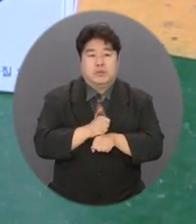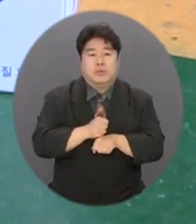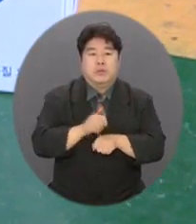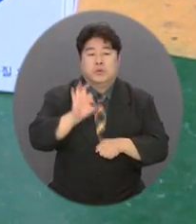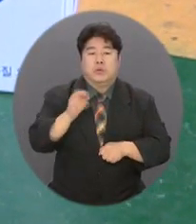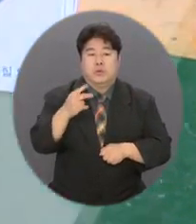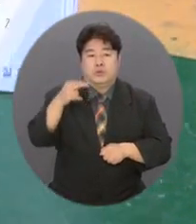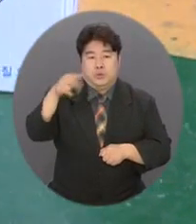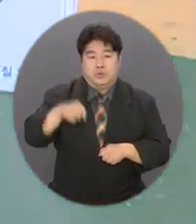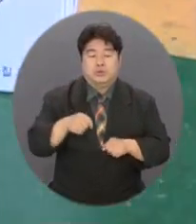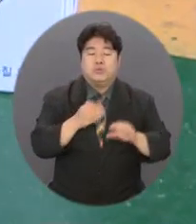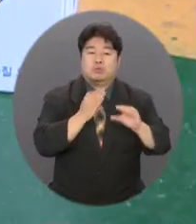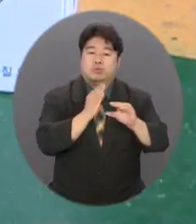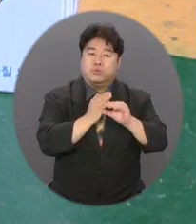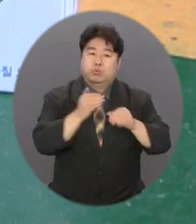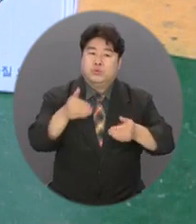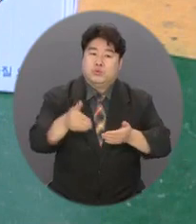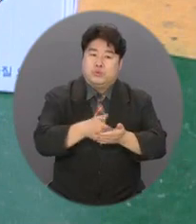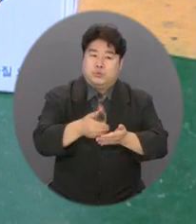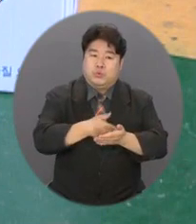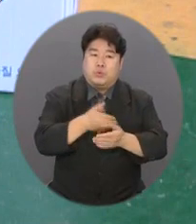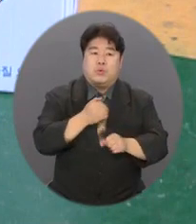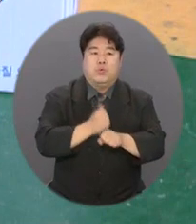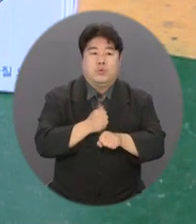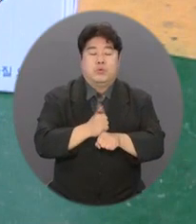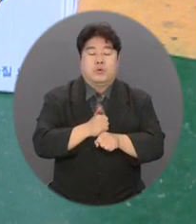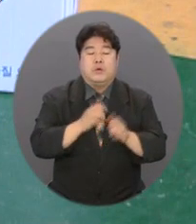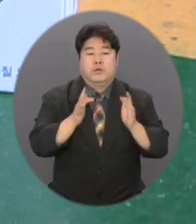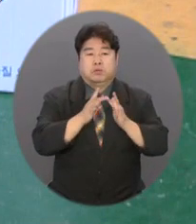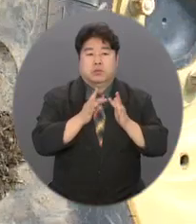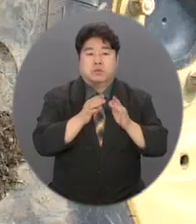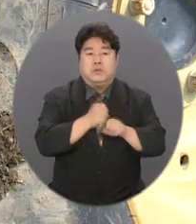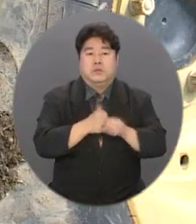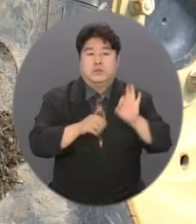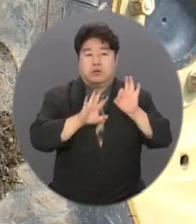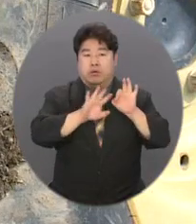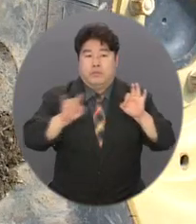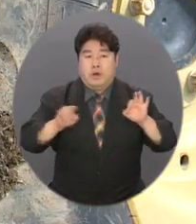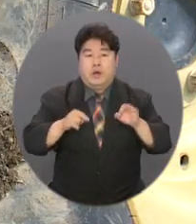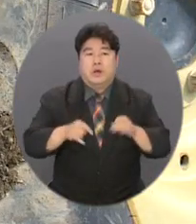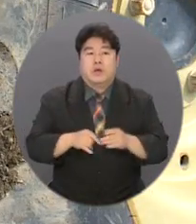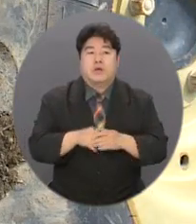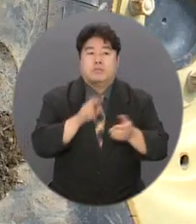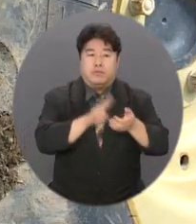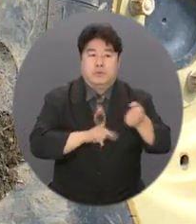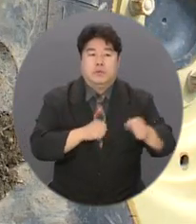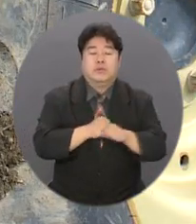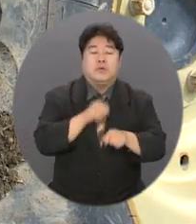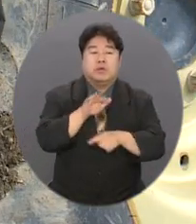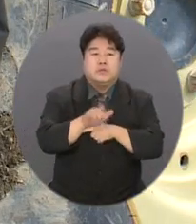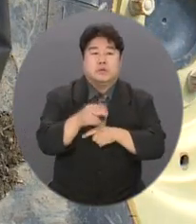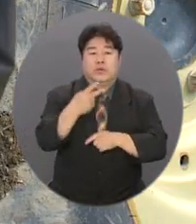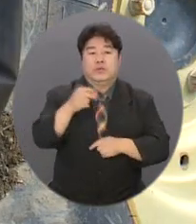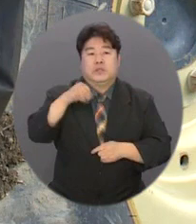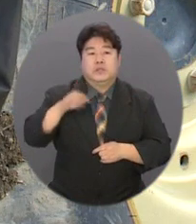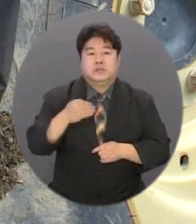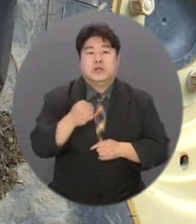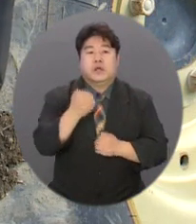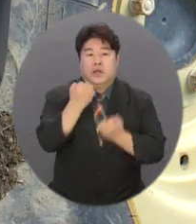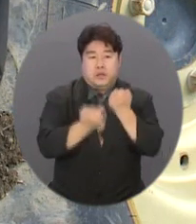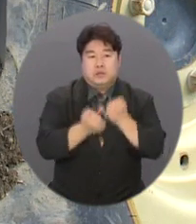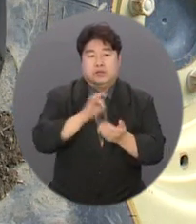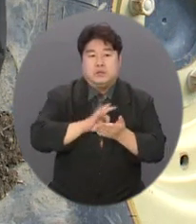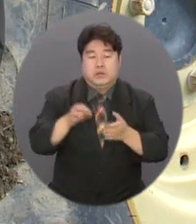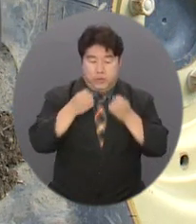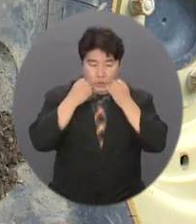중고거래 사이트에서 10 배우 돈으로 판매되는 상황입니다 농촌 도피 상입니다 디젤 엔진을 쓰는 신형